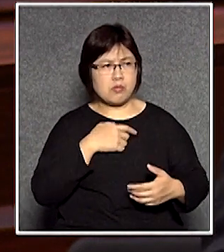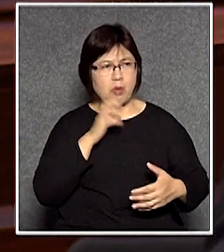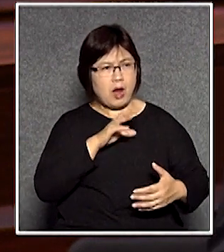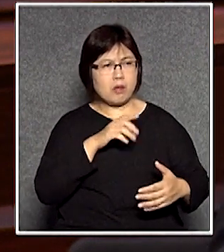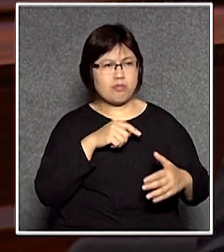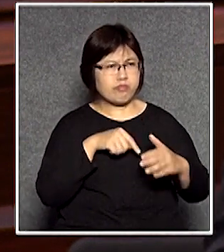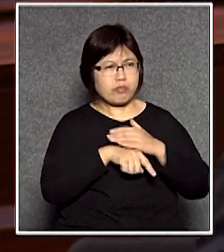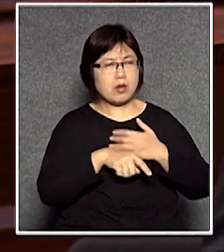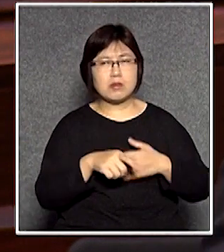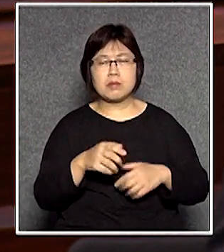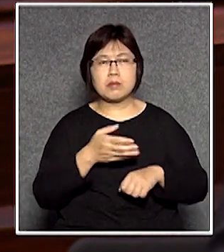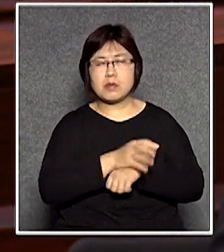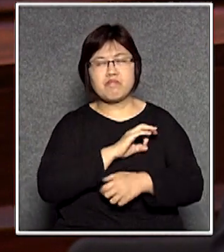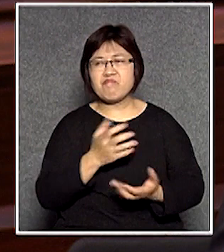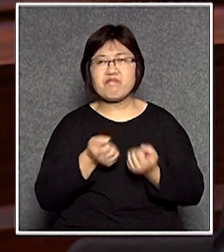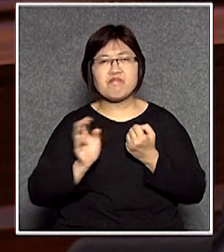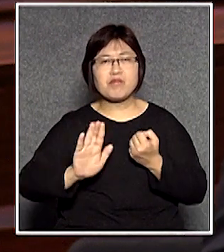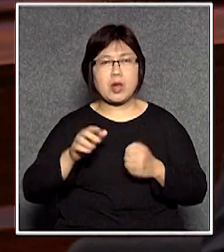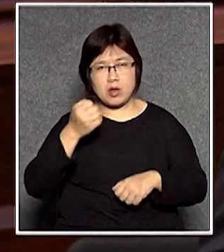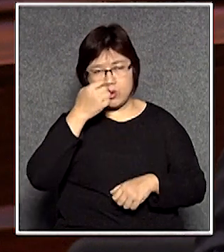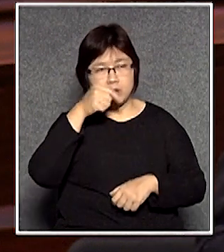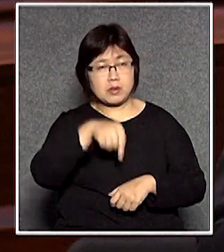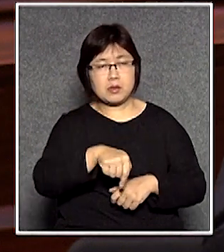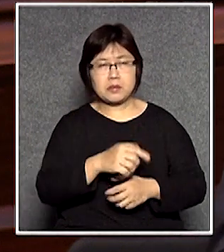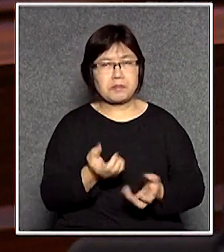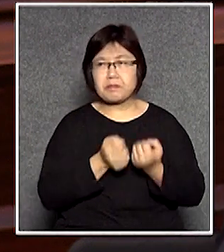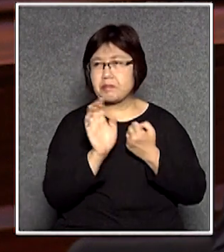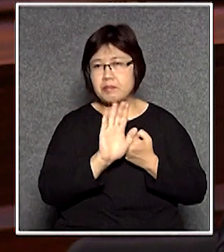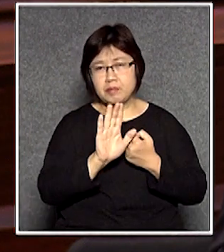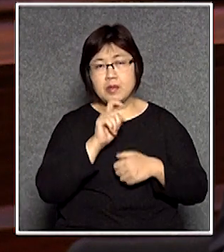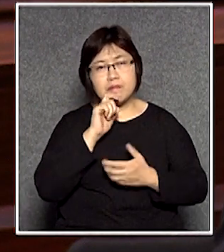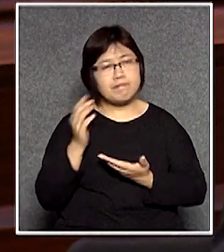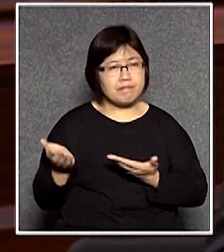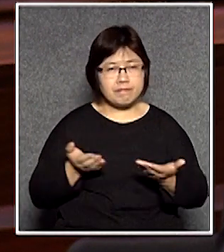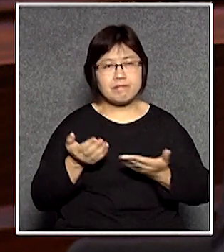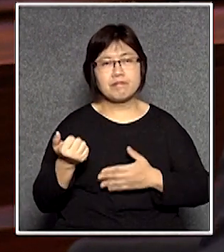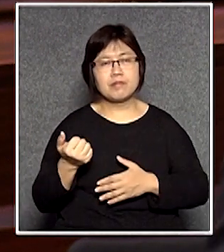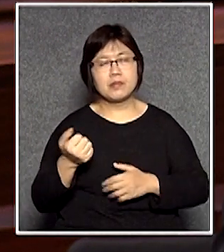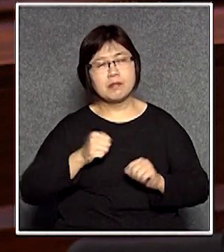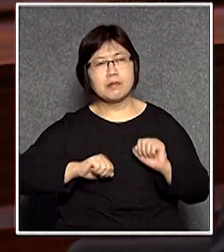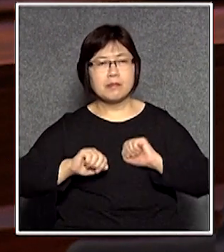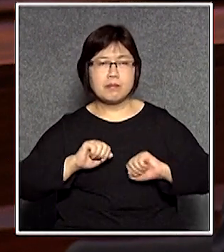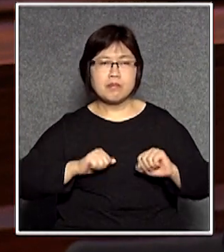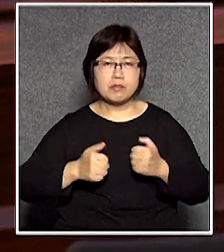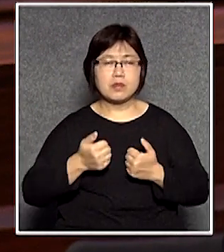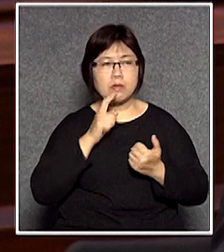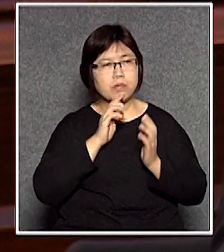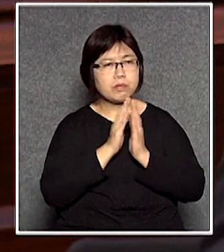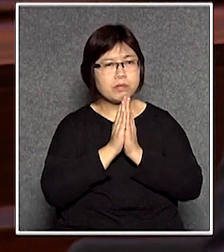任何社會都唔應該接受，特別香港呢個文明地方咧係唔應該接受。但係一啲有禮貌嘅舉動，我相信係基於互相